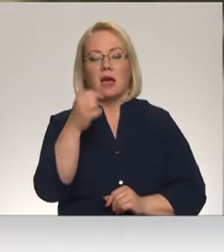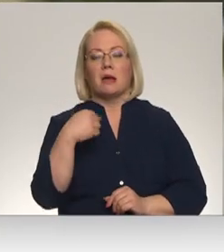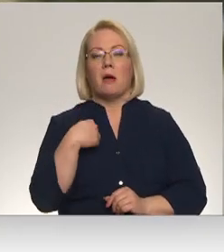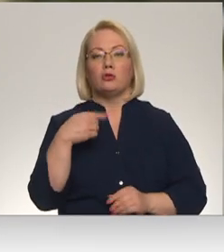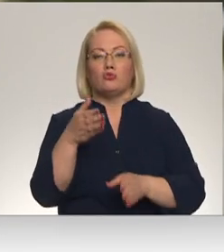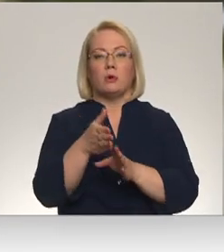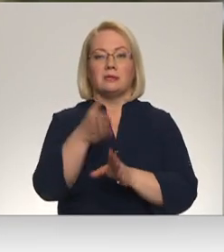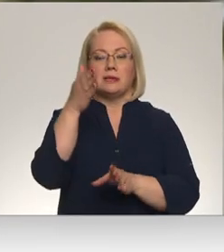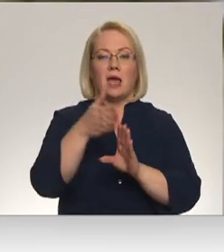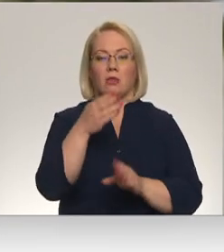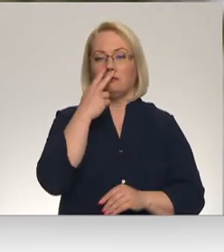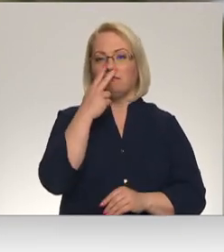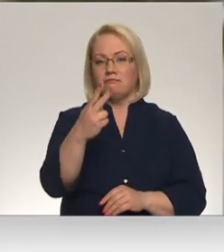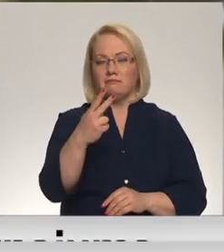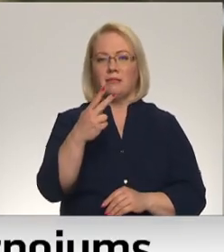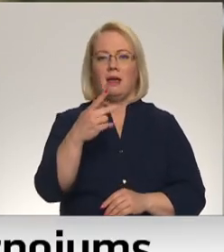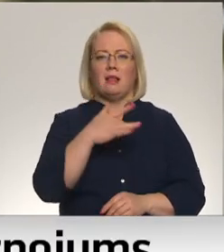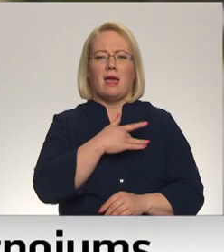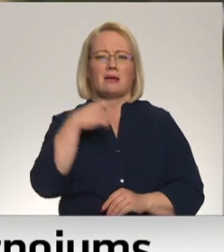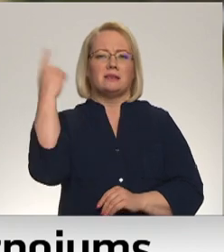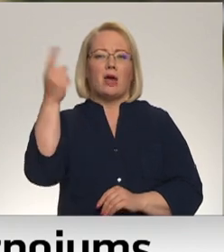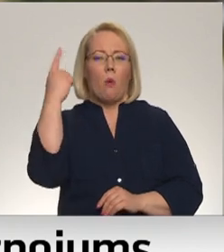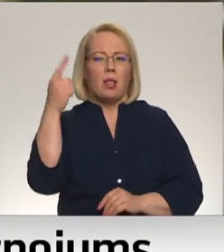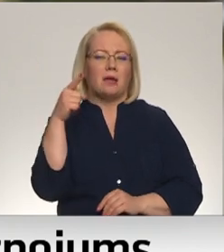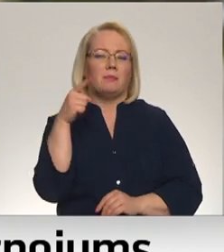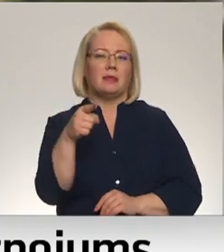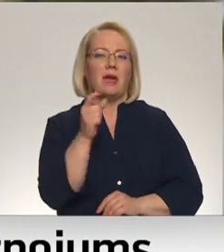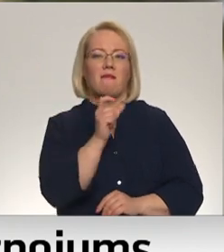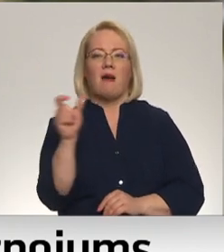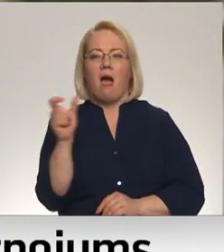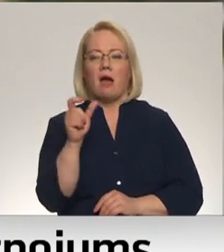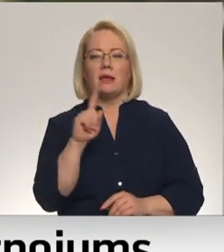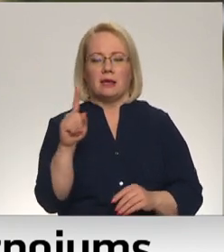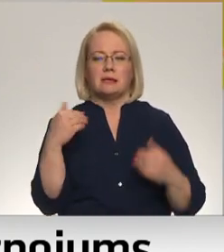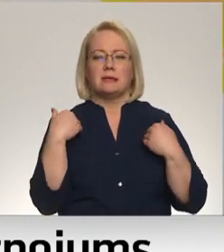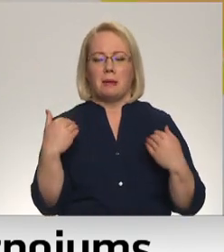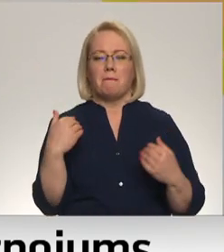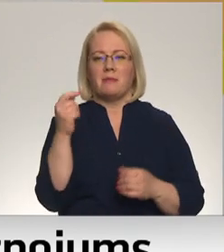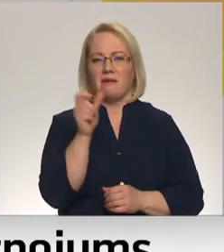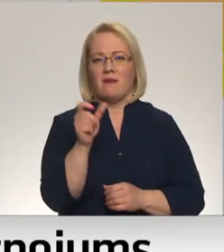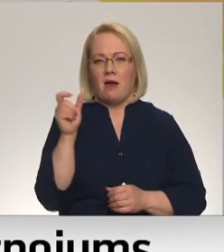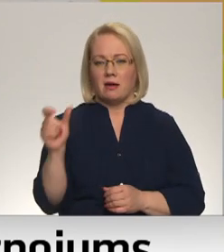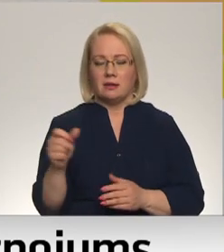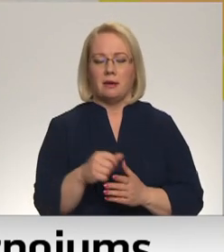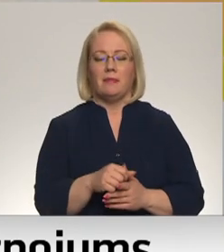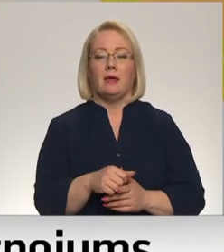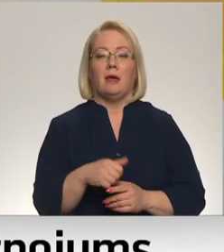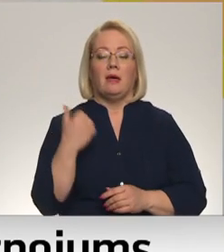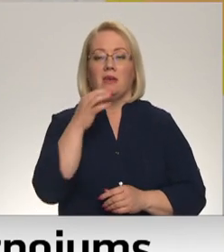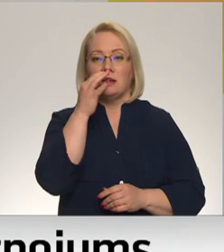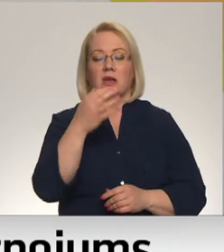tas saulēns kaut kas liekas, bet tie vārdi, nu, tādi stipri vārdi. Mums ir tiešām jābūt